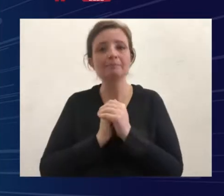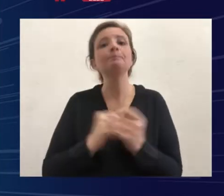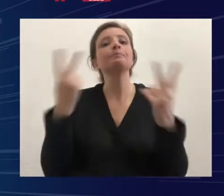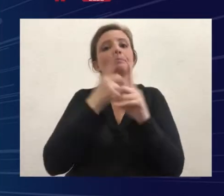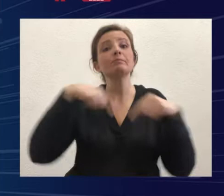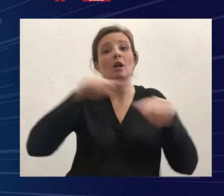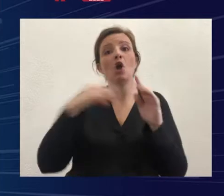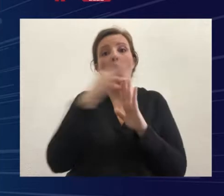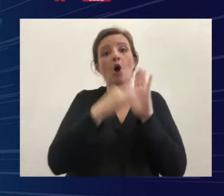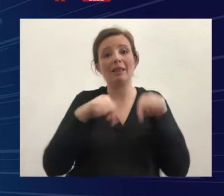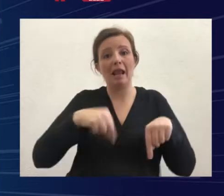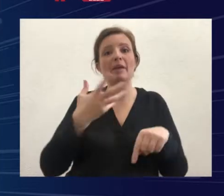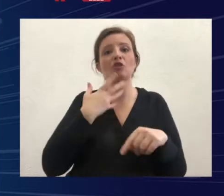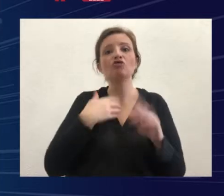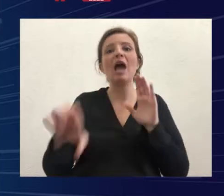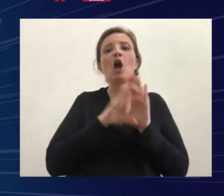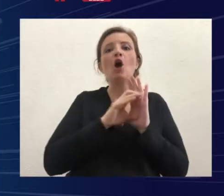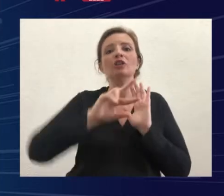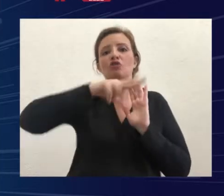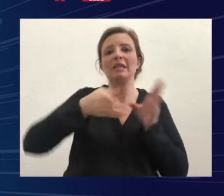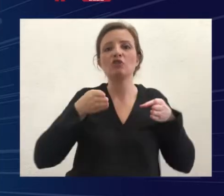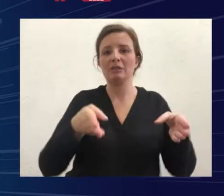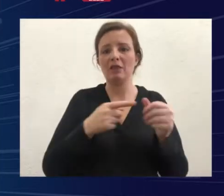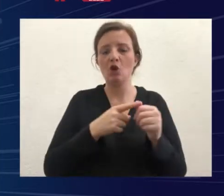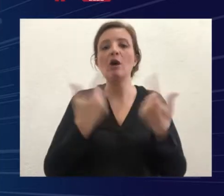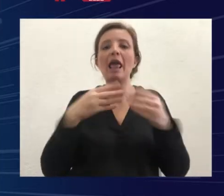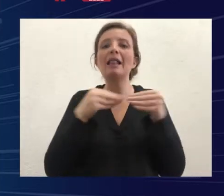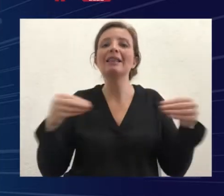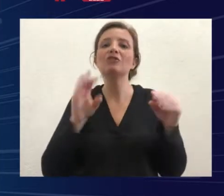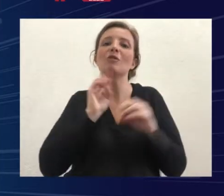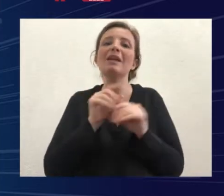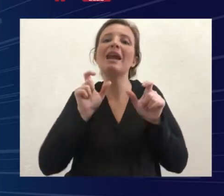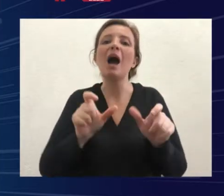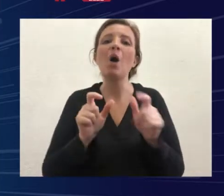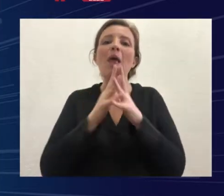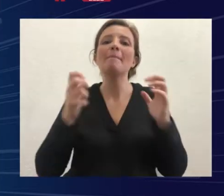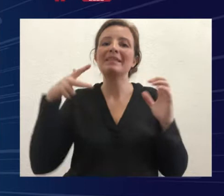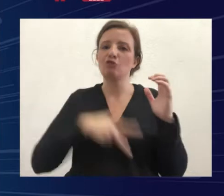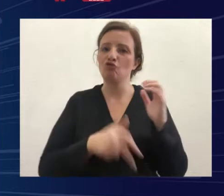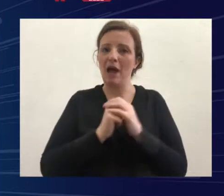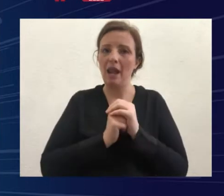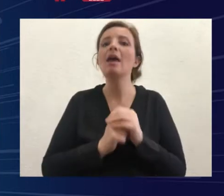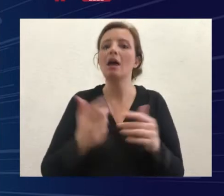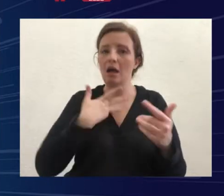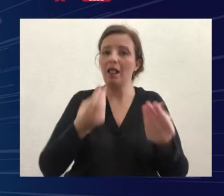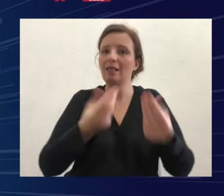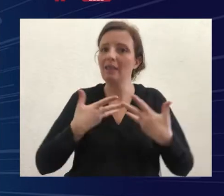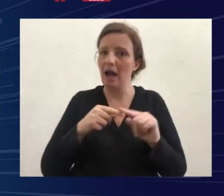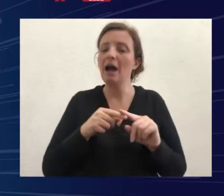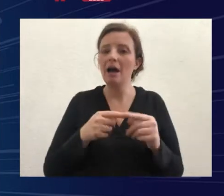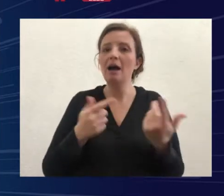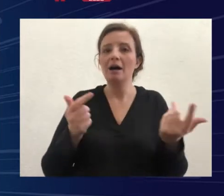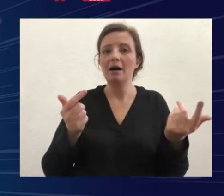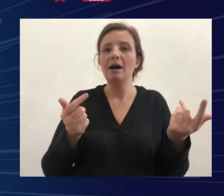nostro ordinamento sono il codice del terzo settore e la disciplina sull'impresa sociale a